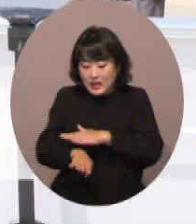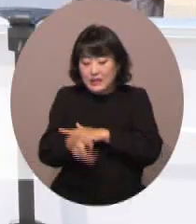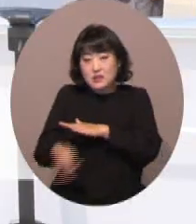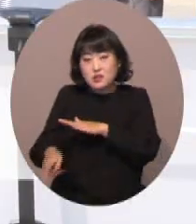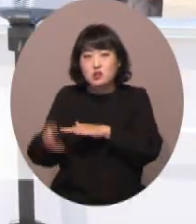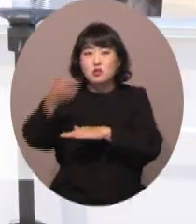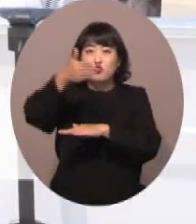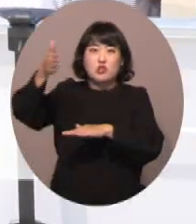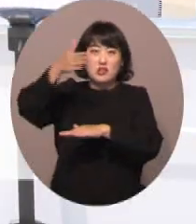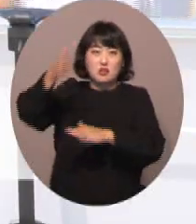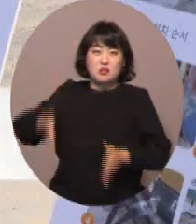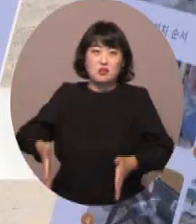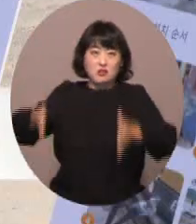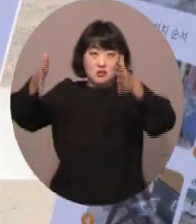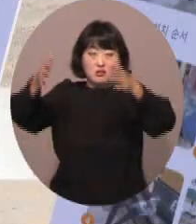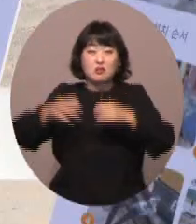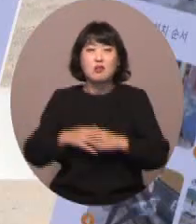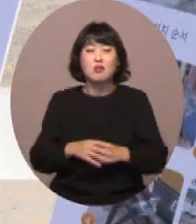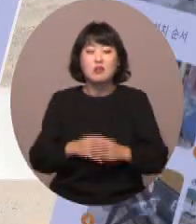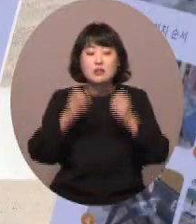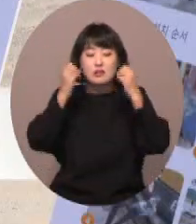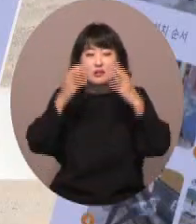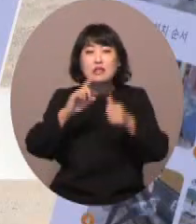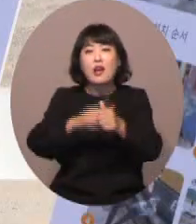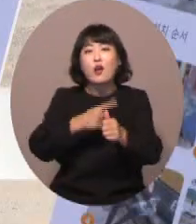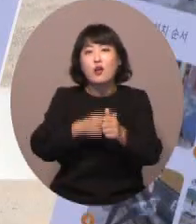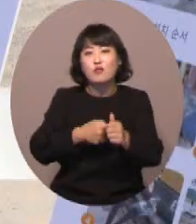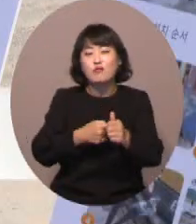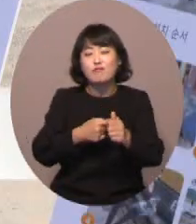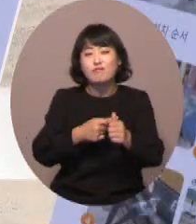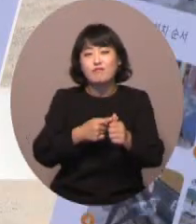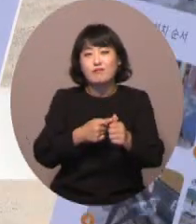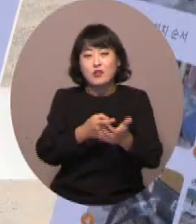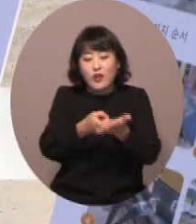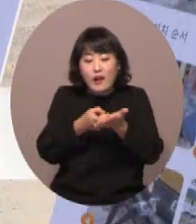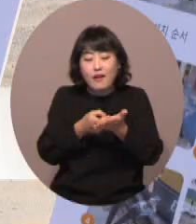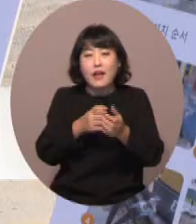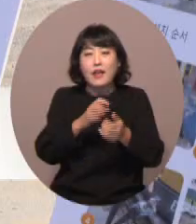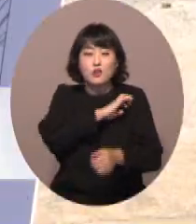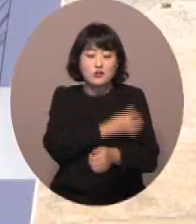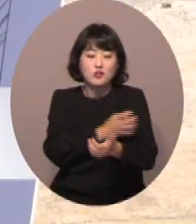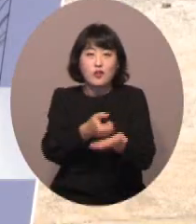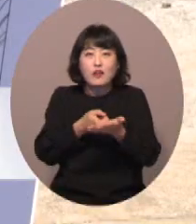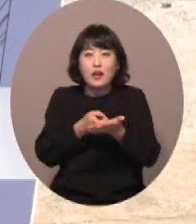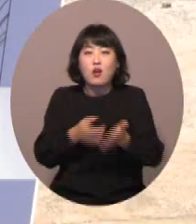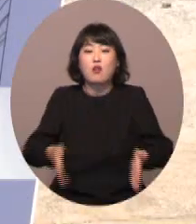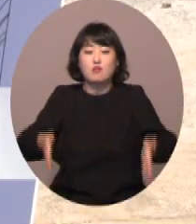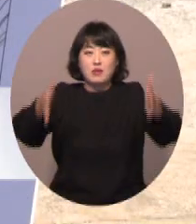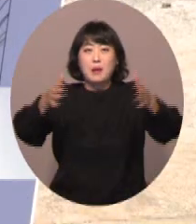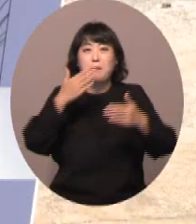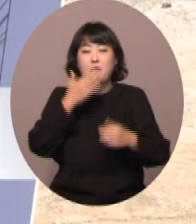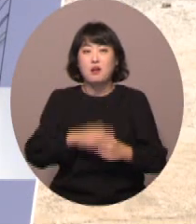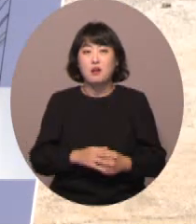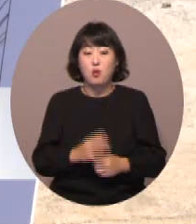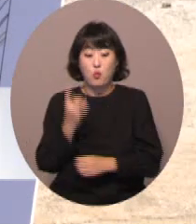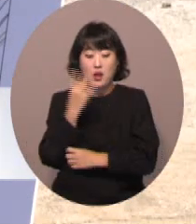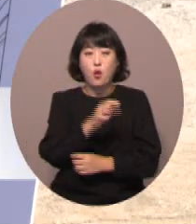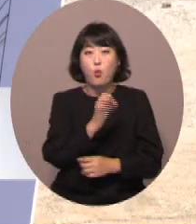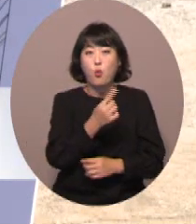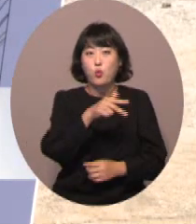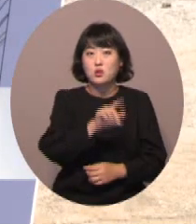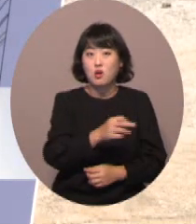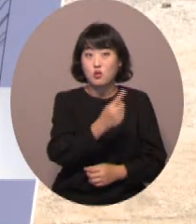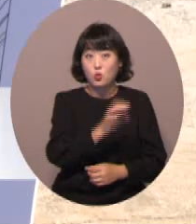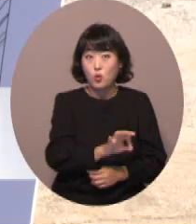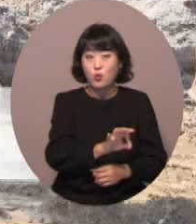규모로 신재생 에너지 설비를 갖춘 친환경 건축물로 만들어집니다 기존 오정동 청사는 중앙